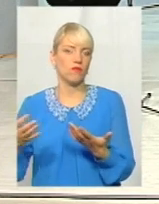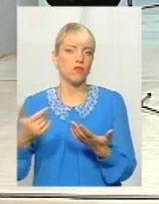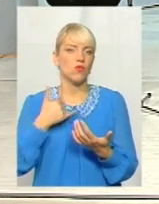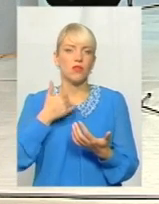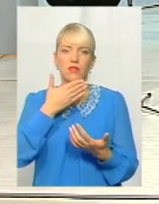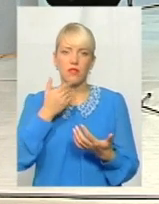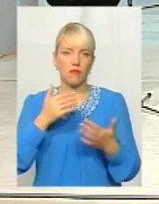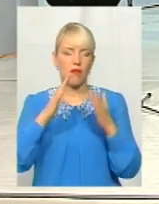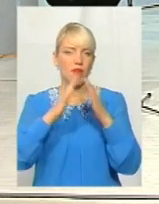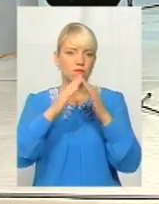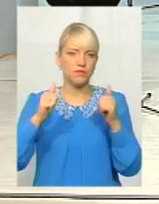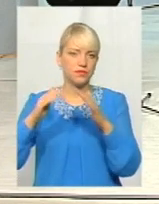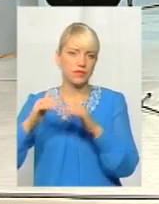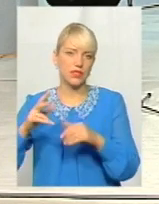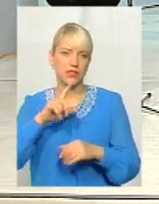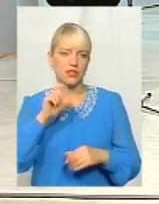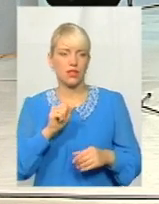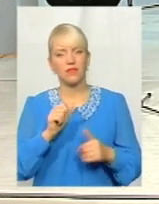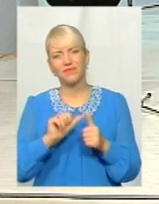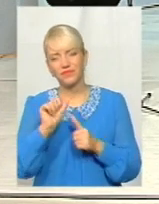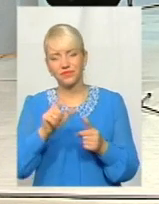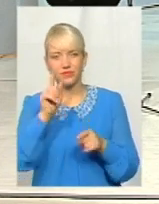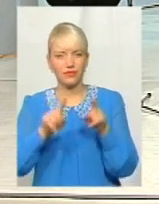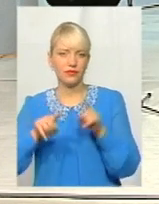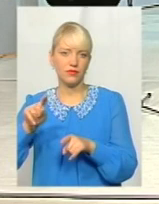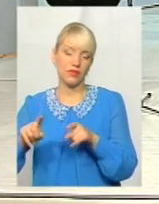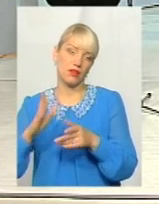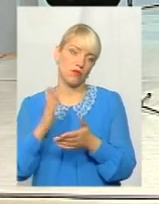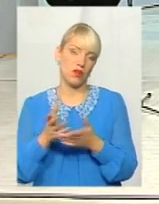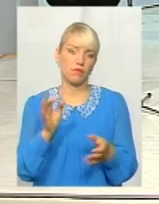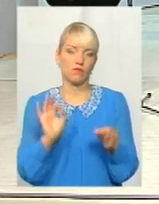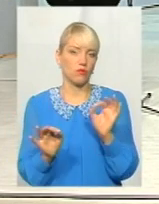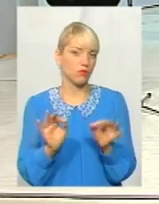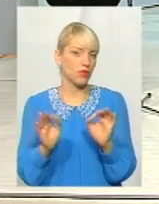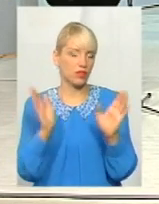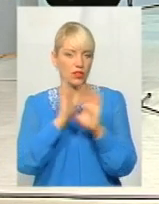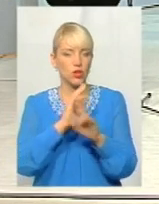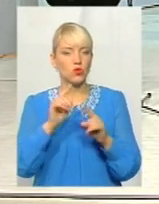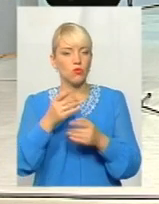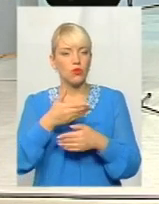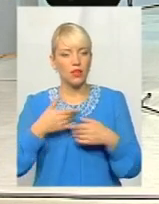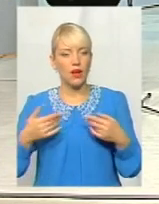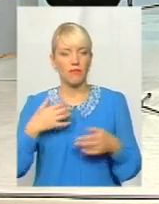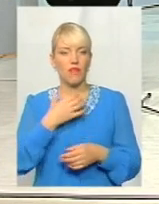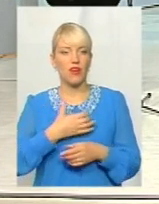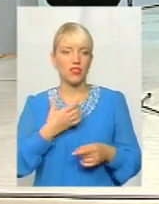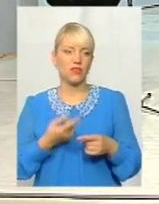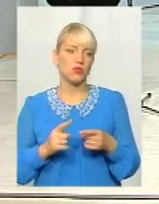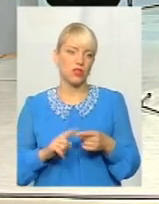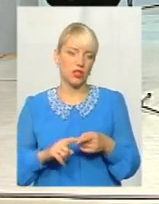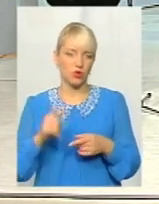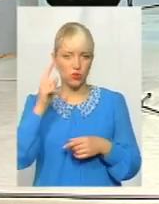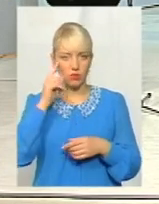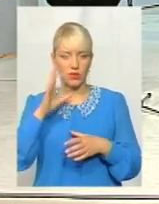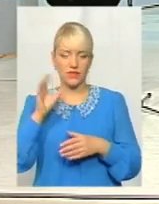не зносить будинків за невеликим виключенням. Маємо помірний клімат. Чому нам важливо про це думати? Все маємо.